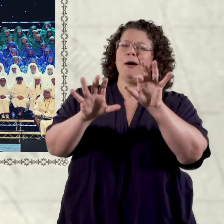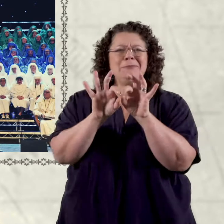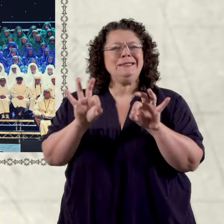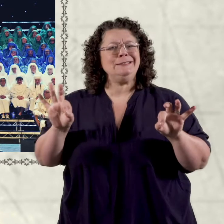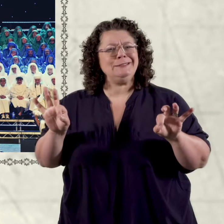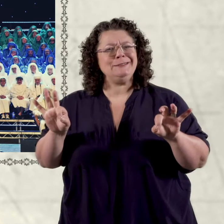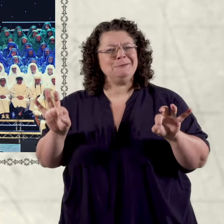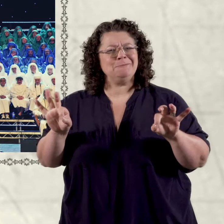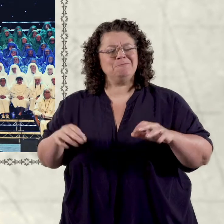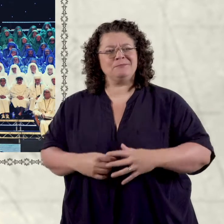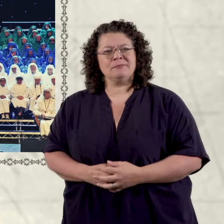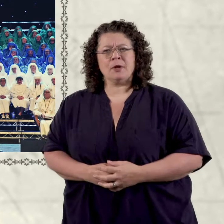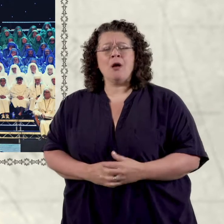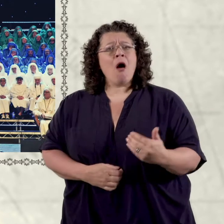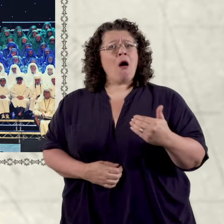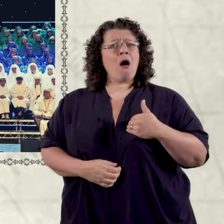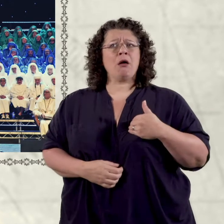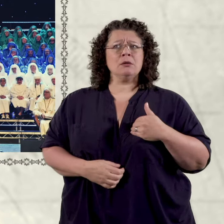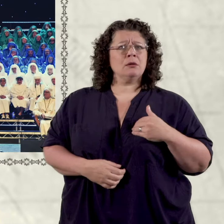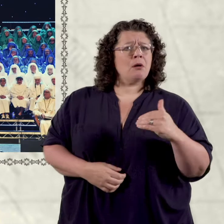heddwch. Heddwch!